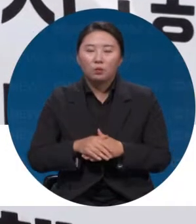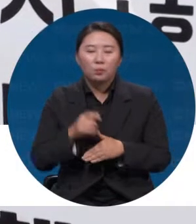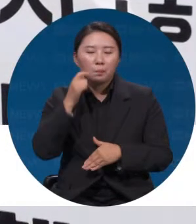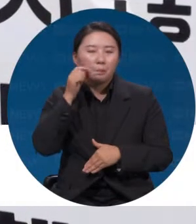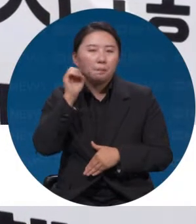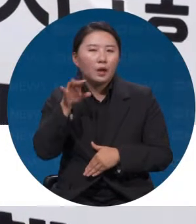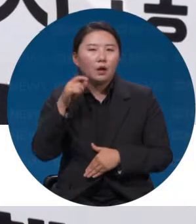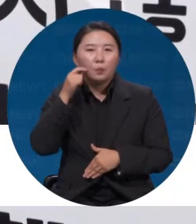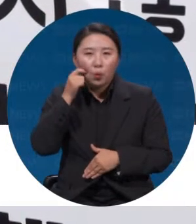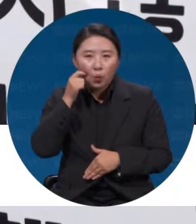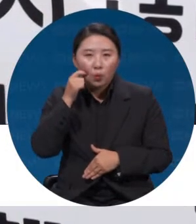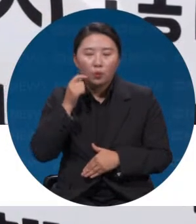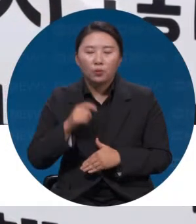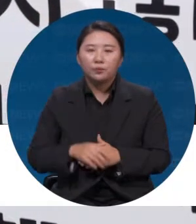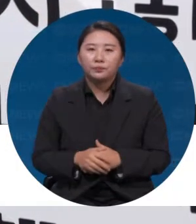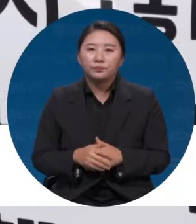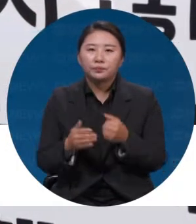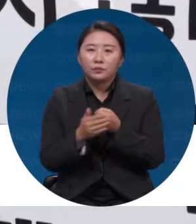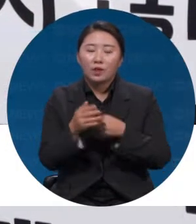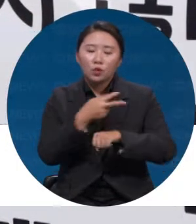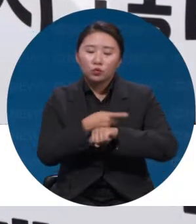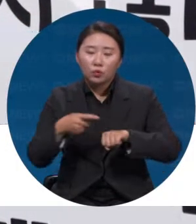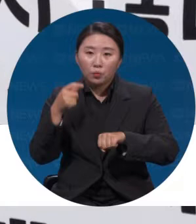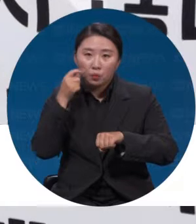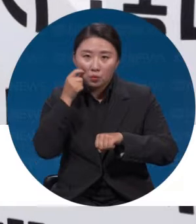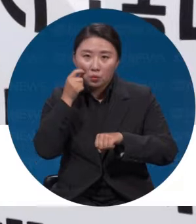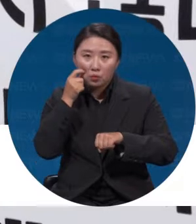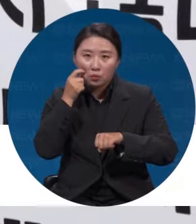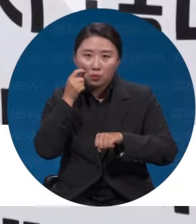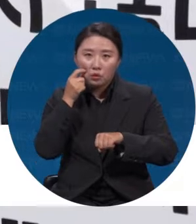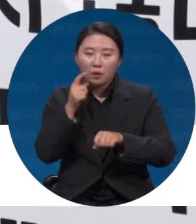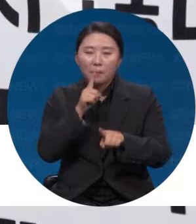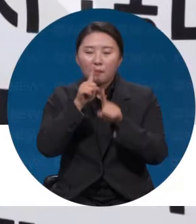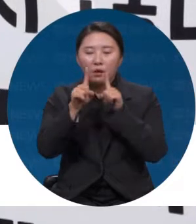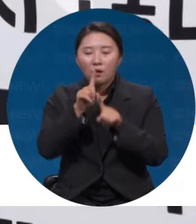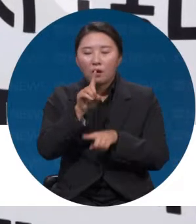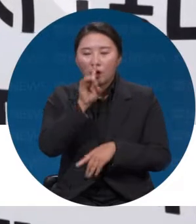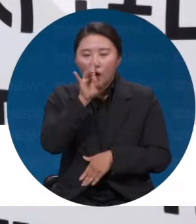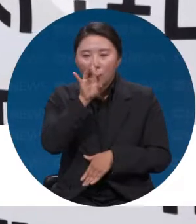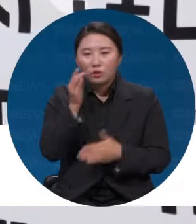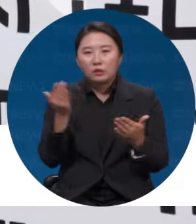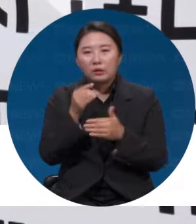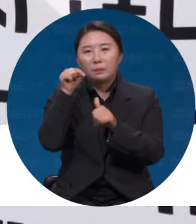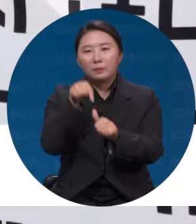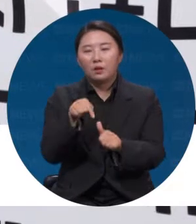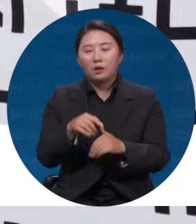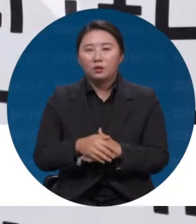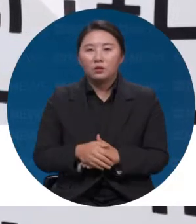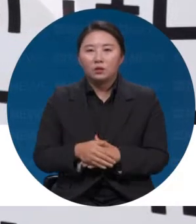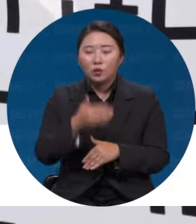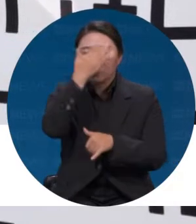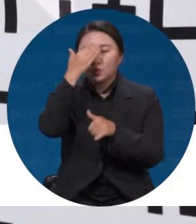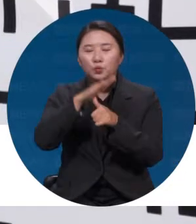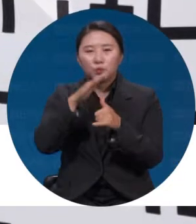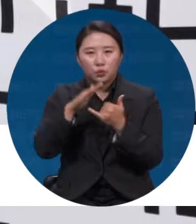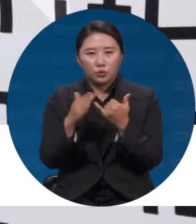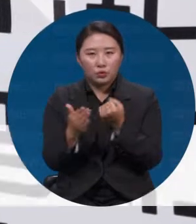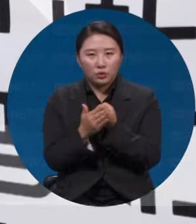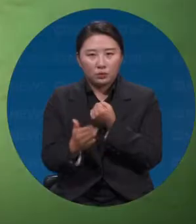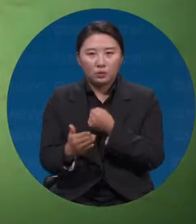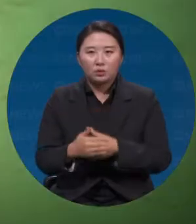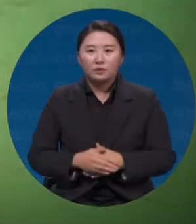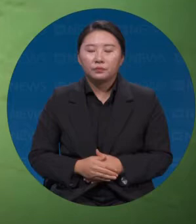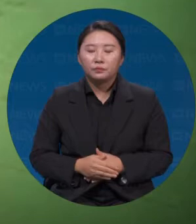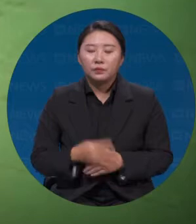한다 말 못하고 이런 친구였던 라구요 그래서 또 수영도 못하고 이런 말도 안되는 일을 시킨 거죠 이 그가 청소년이 때문에